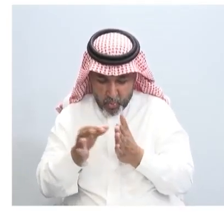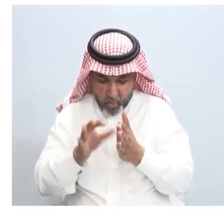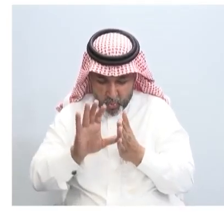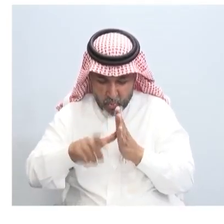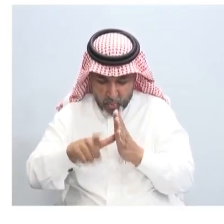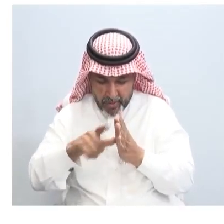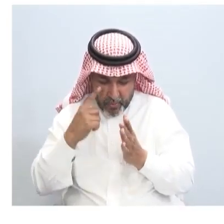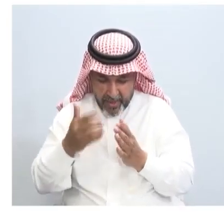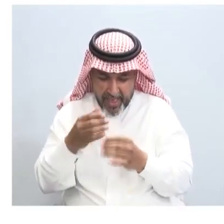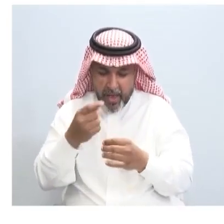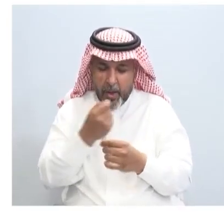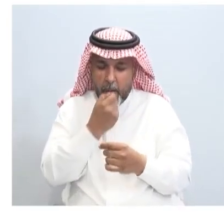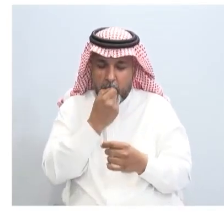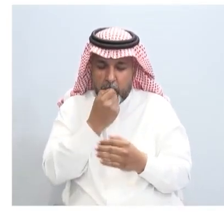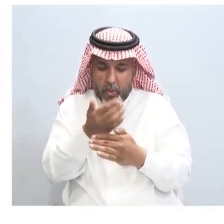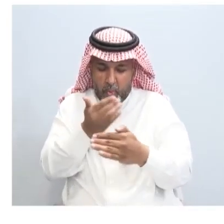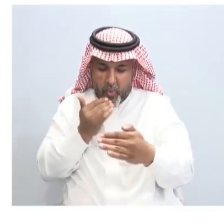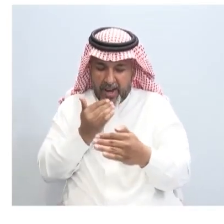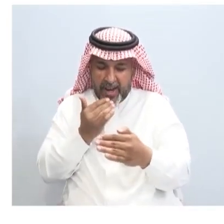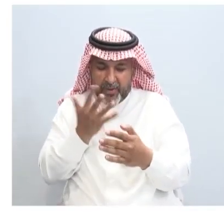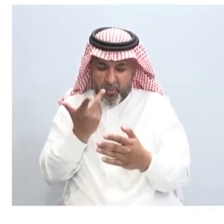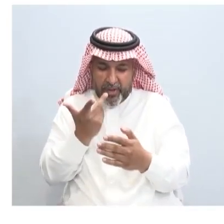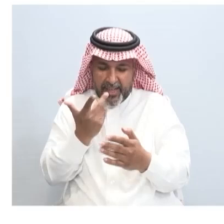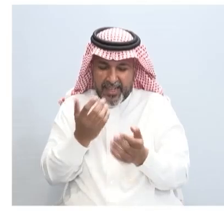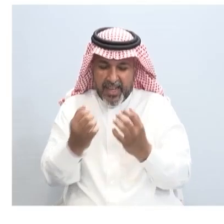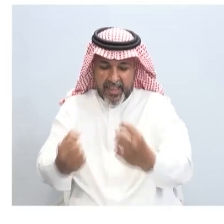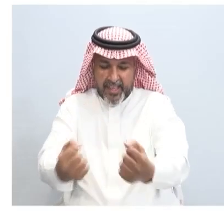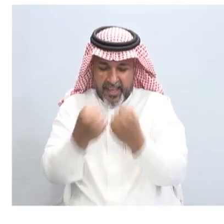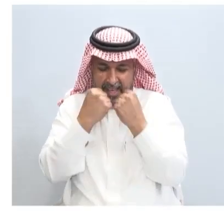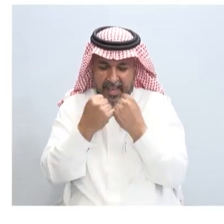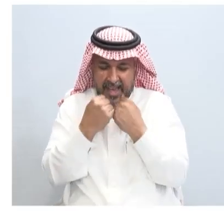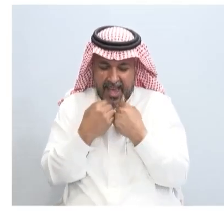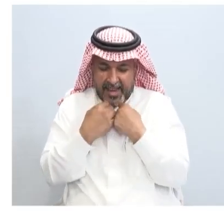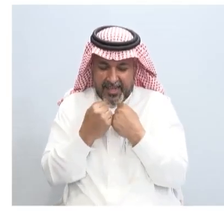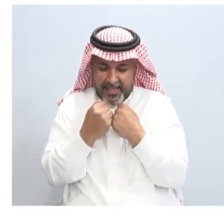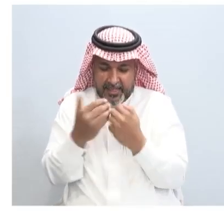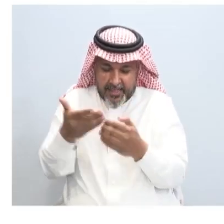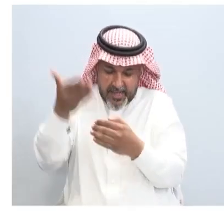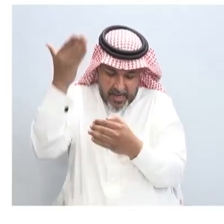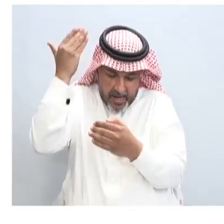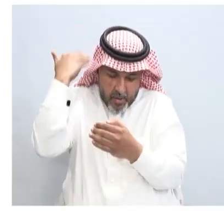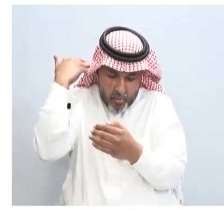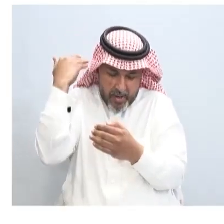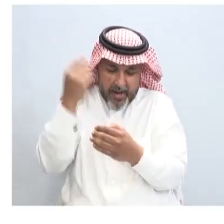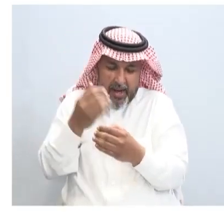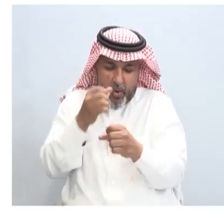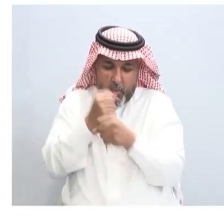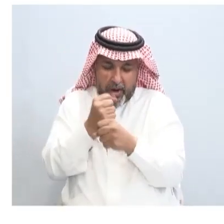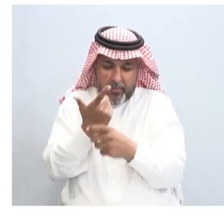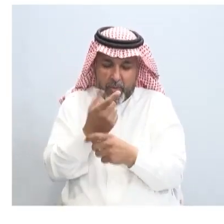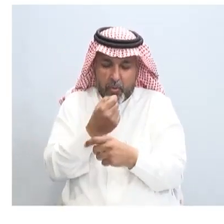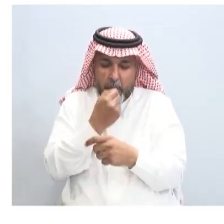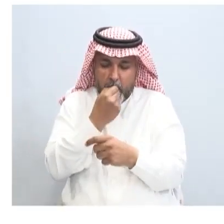الحكم خلف حارس المرمى فاحنا بنقول انه في الحاله في عناصر فضاء العينه بقول والله انا عندي